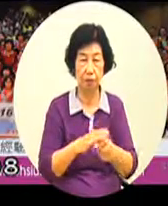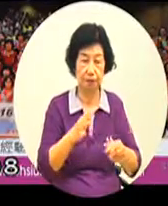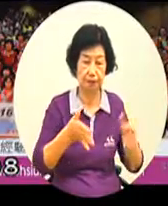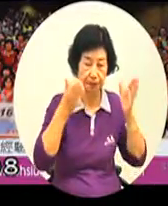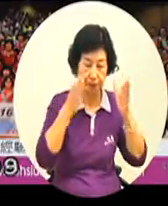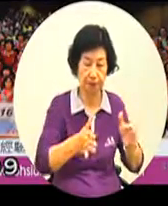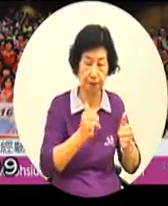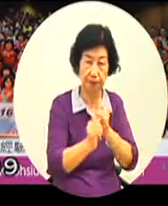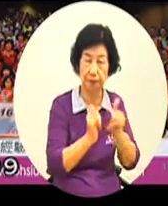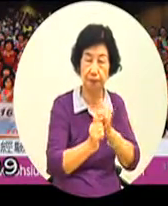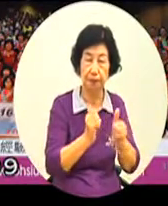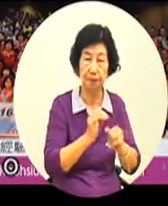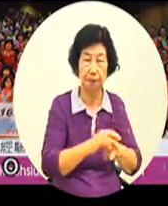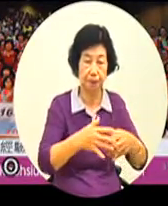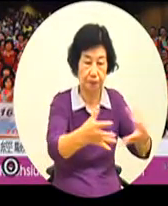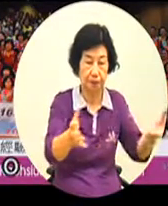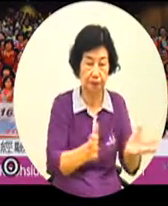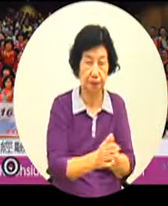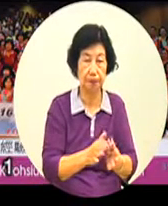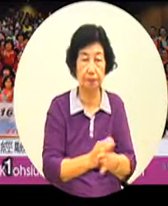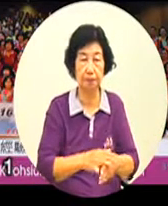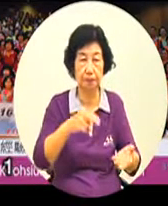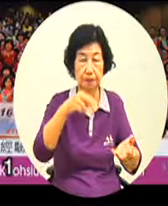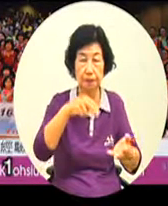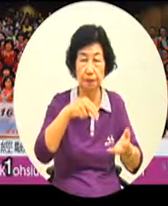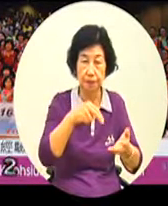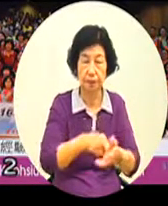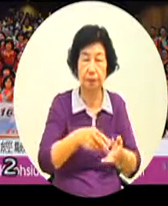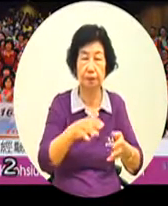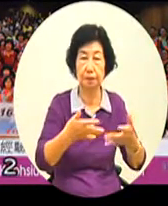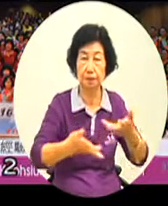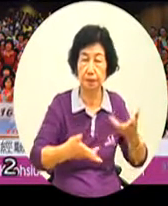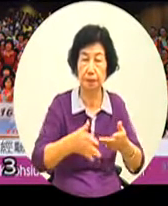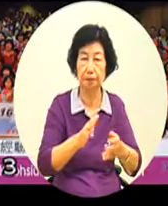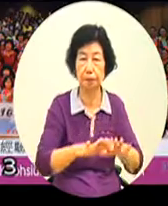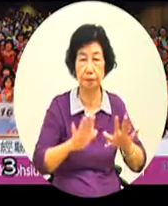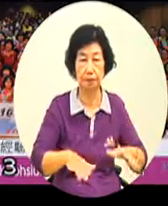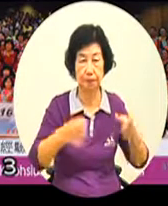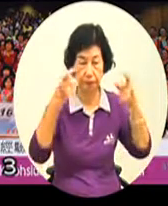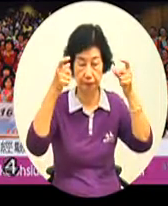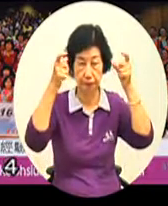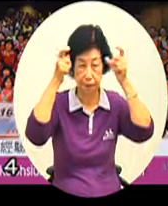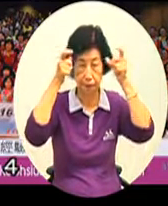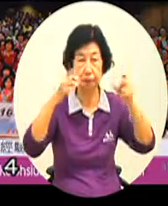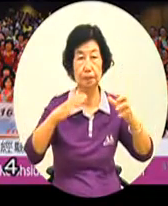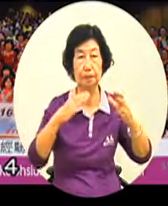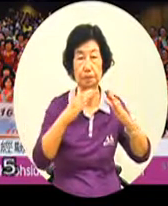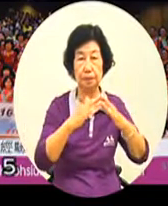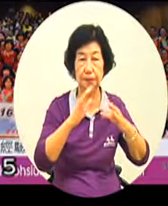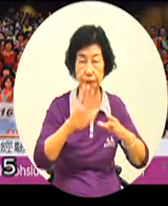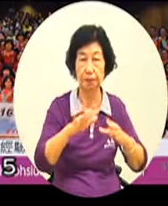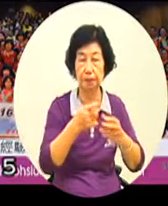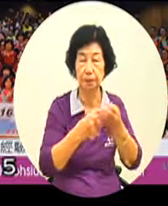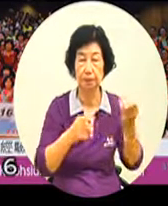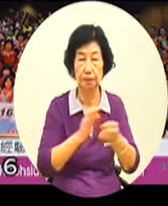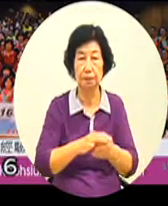的一些立案跟辅导，目前高雄市已经将近6000个，包